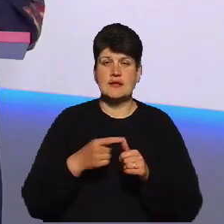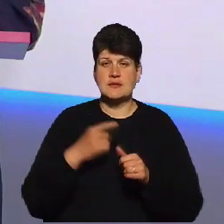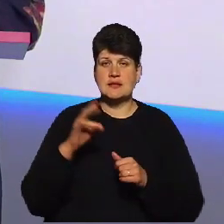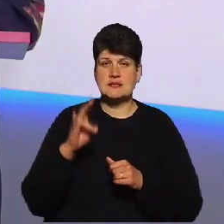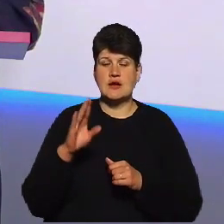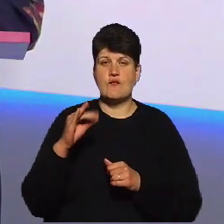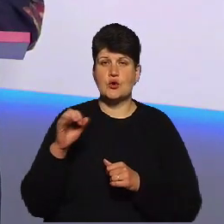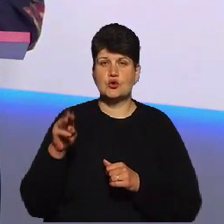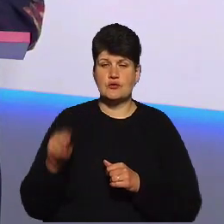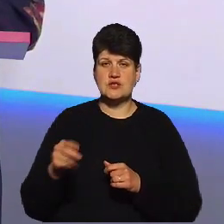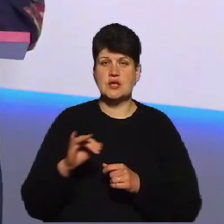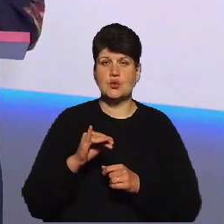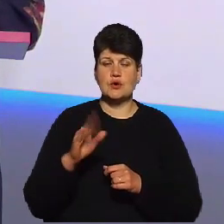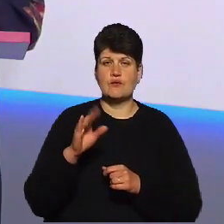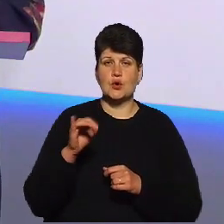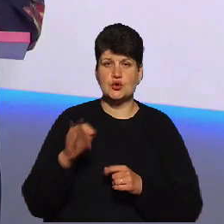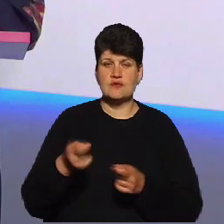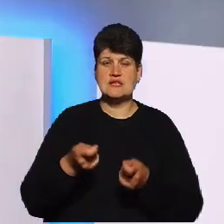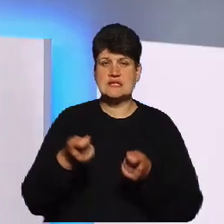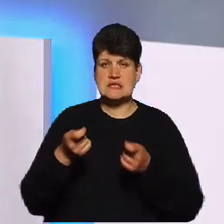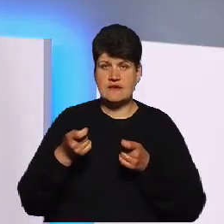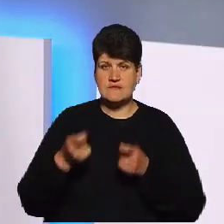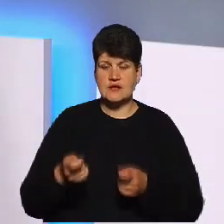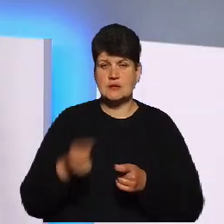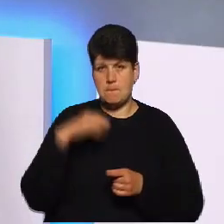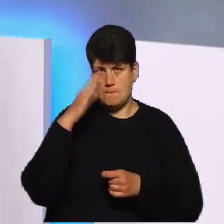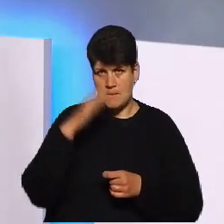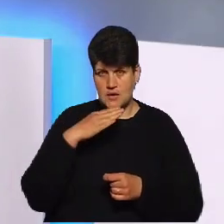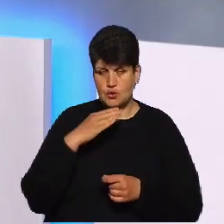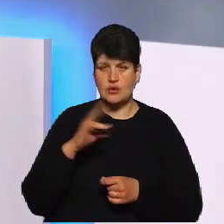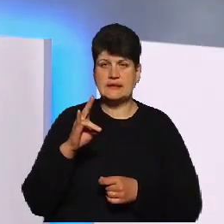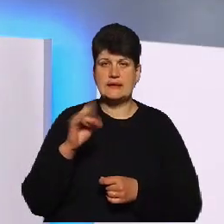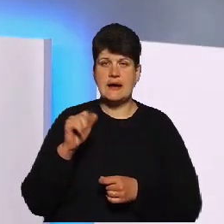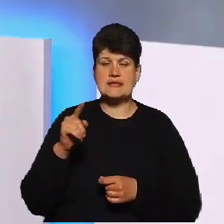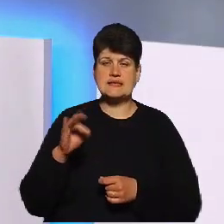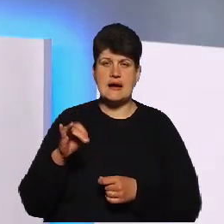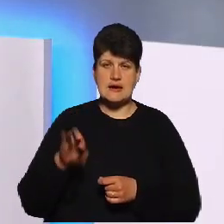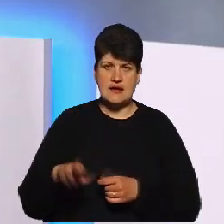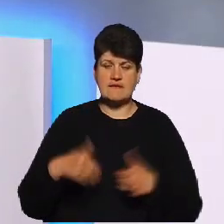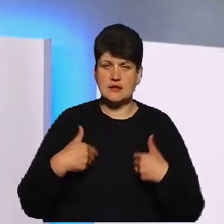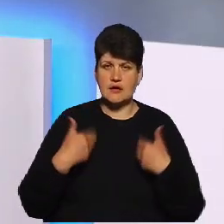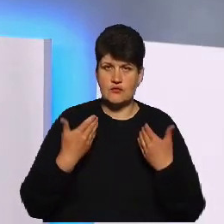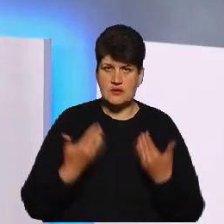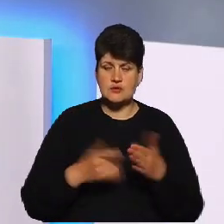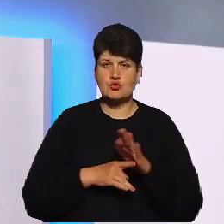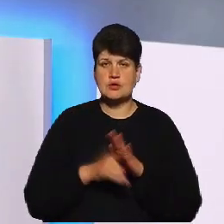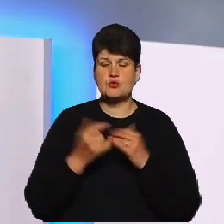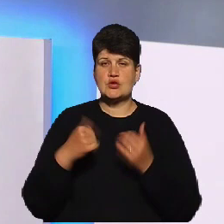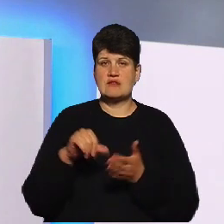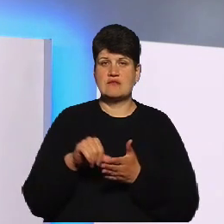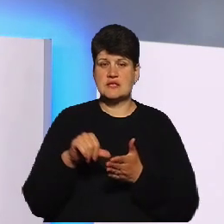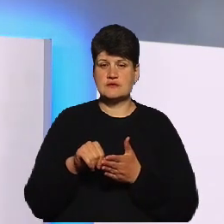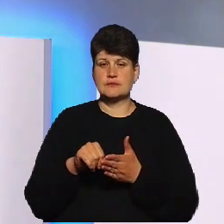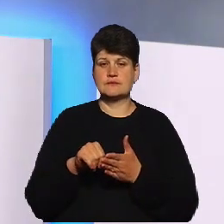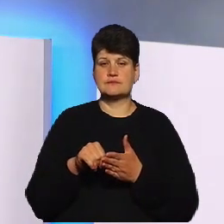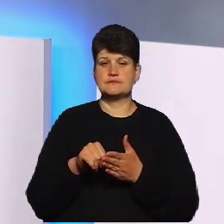мистецької резиденції імені Назарія Войтовича, власне, батько Назарія. Вітаю вас. Можливо, почнемо з сьогоднішньої виставки розмову. Я так от